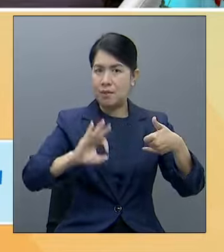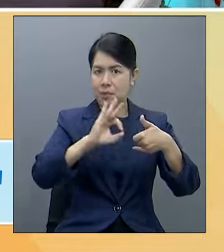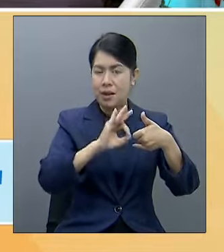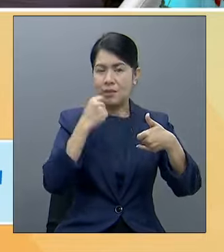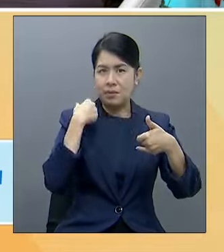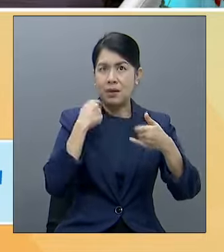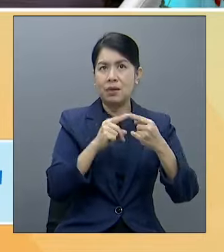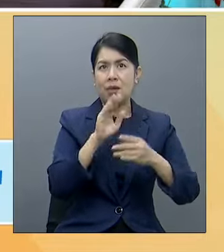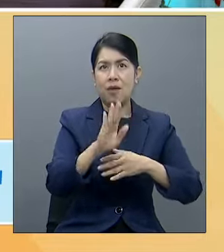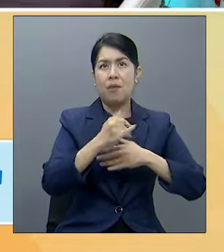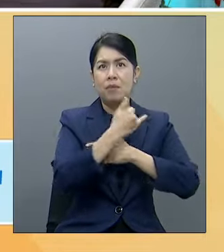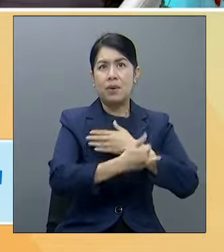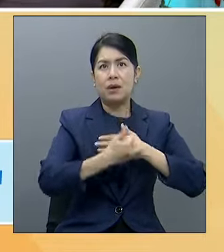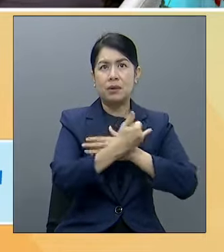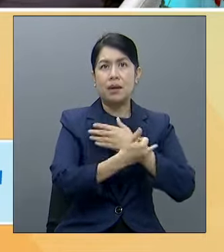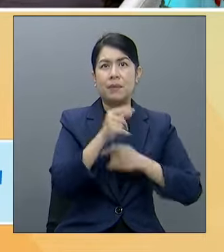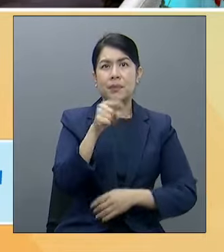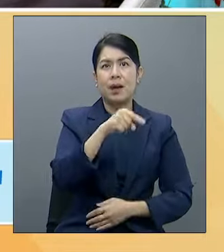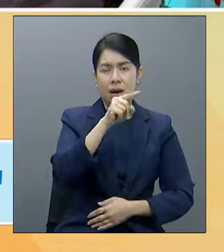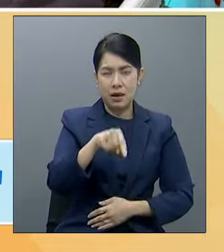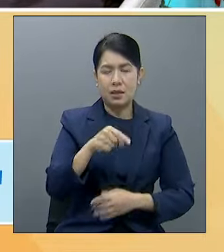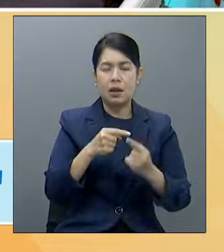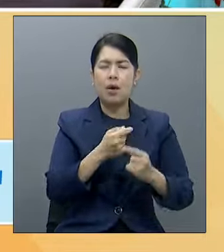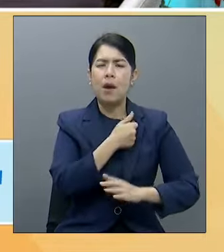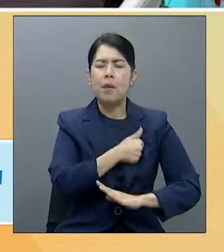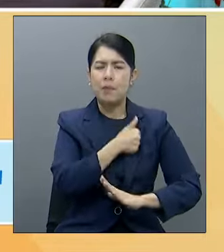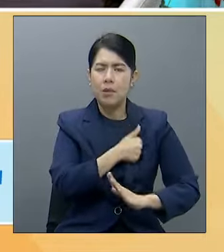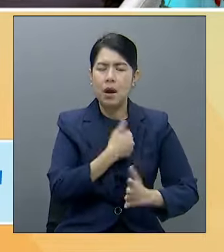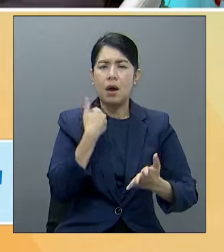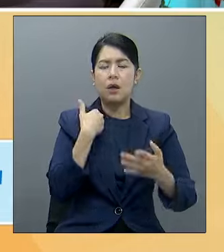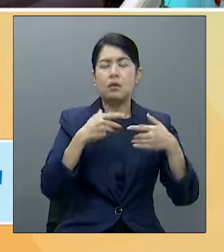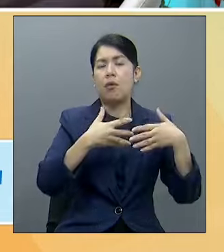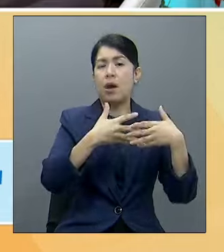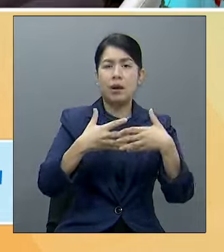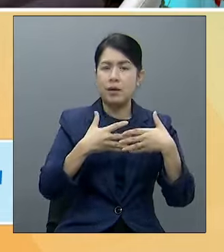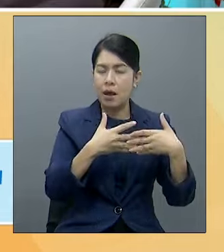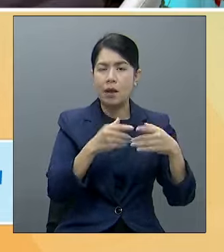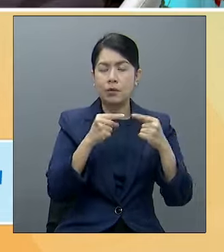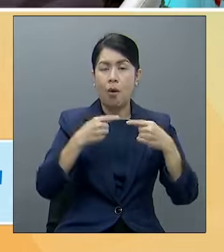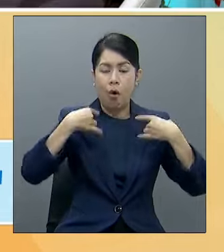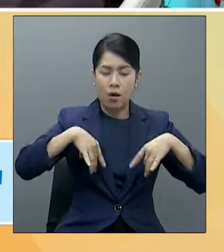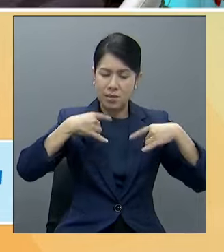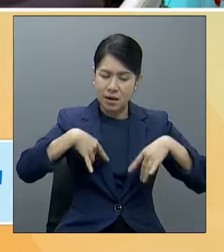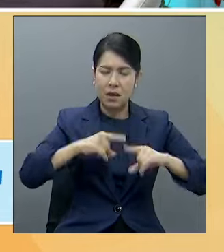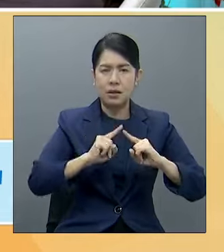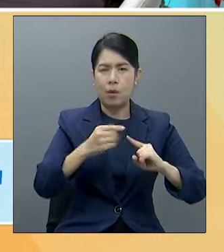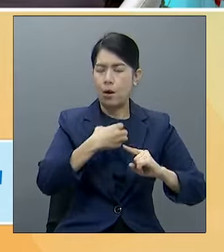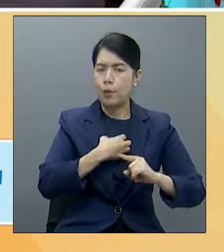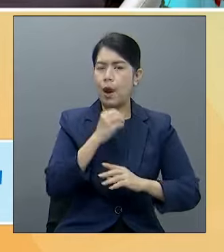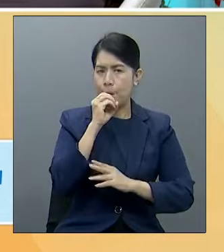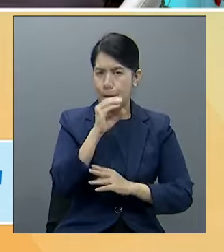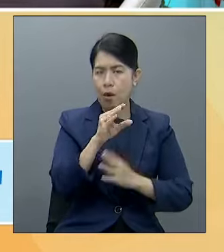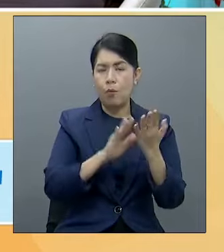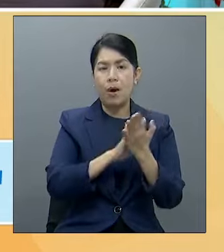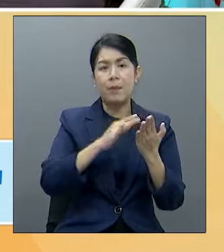แค่อังกฤษอเมริกา ที่เราเห็นตามภ าพแคนาดาแล้วก็ออสเตรเลียแต่เราต้องการประกาศว่าซอฟต์พาวเวอร์ที่สำคัญของไท